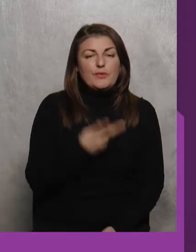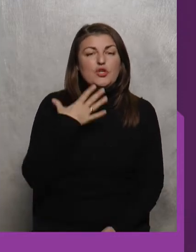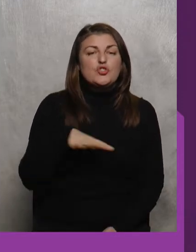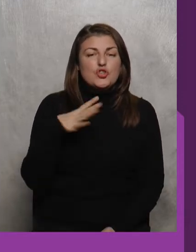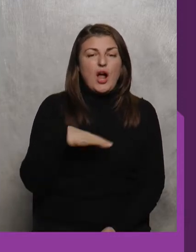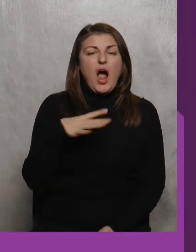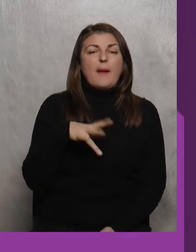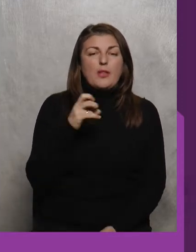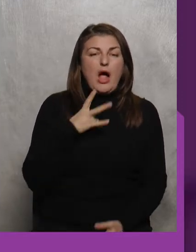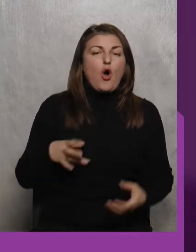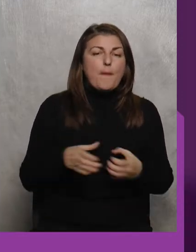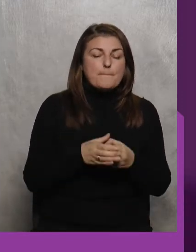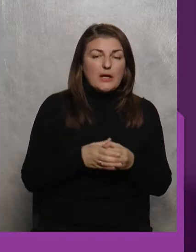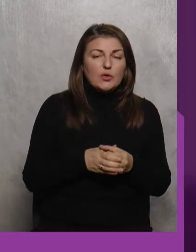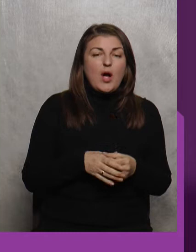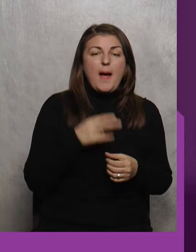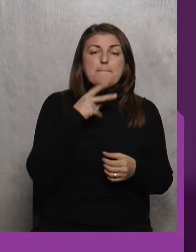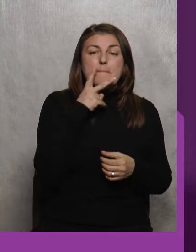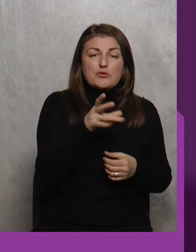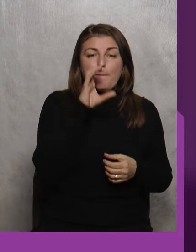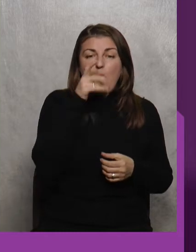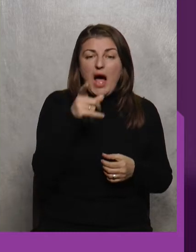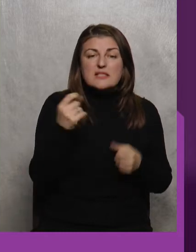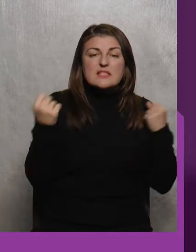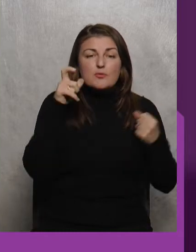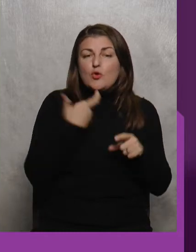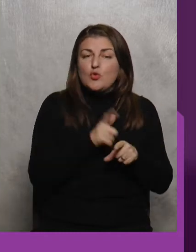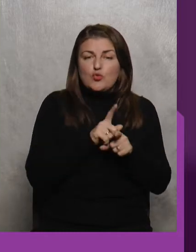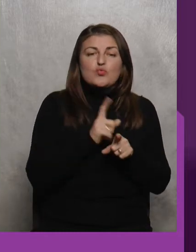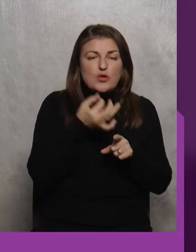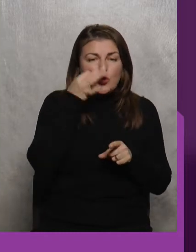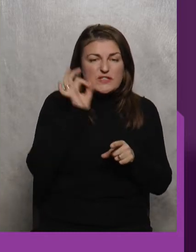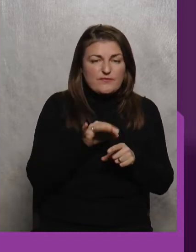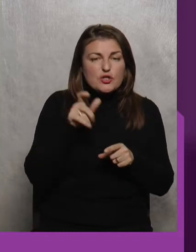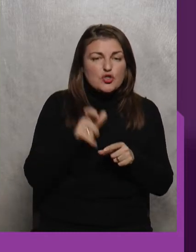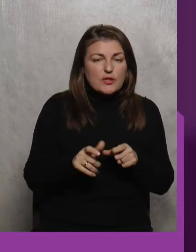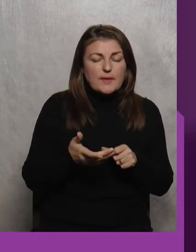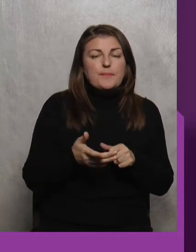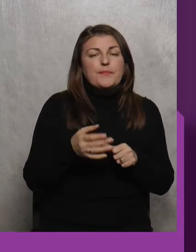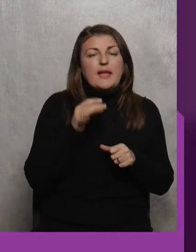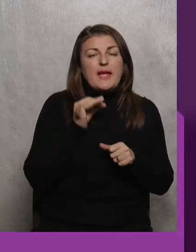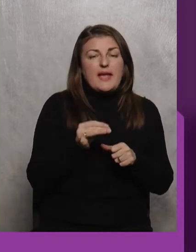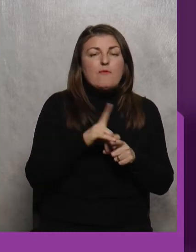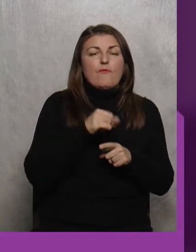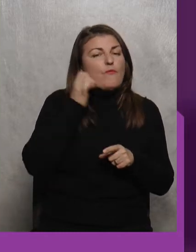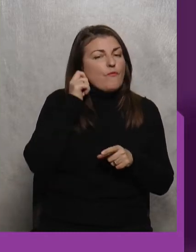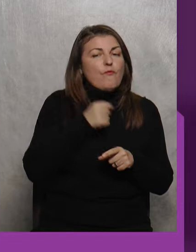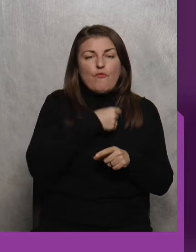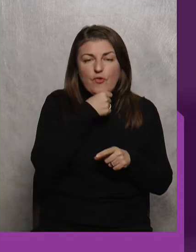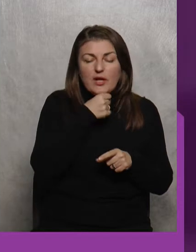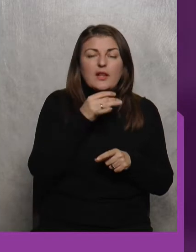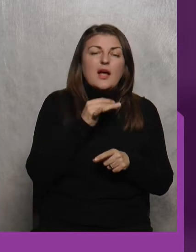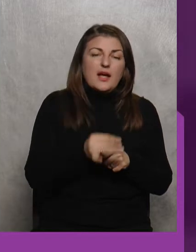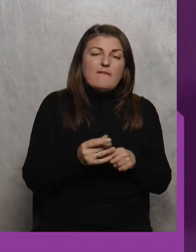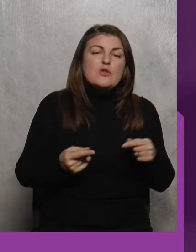на команду Go. Як ви бачите, болгарський спортсмен теж дуже досвідчений і в літах, і,